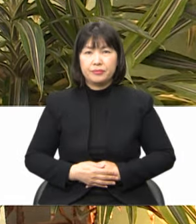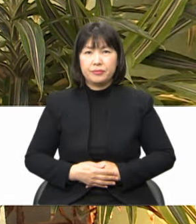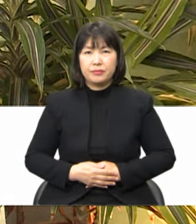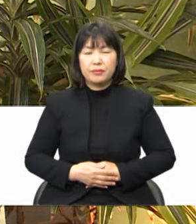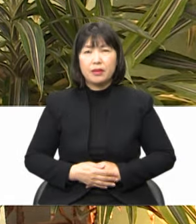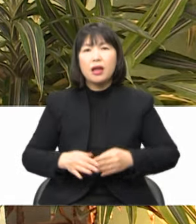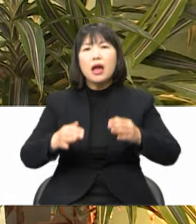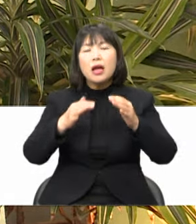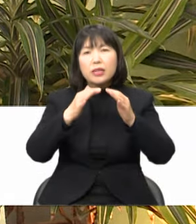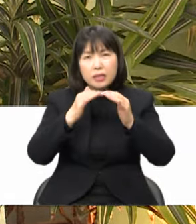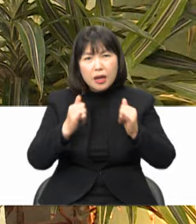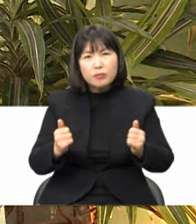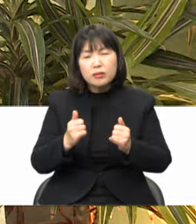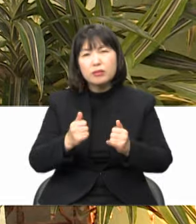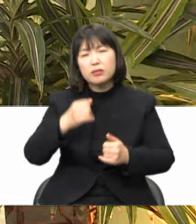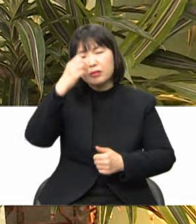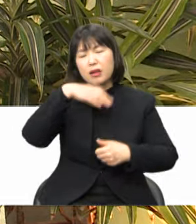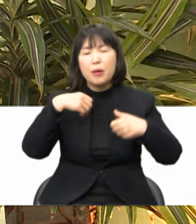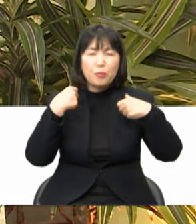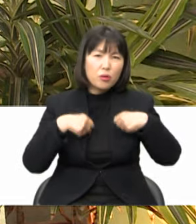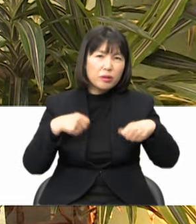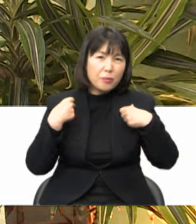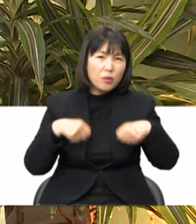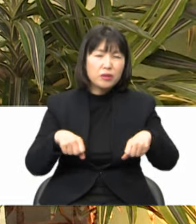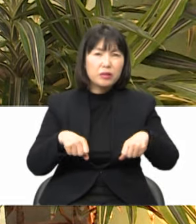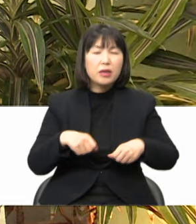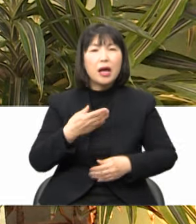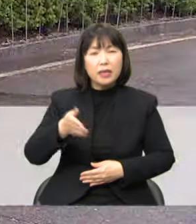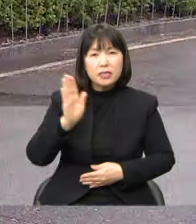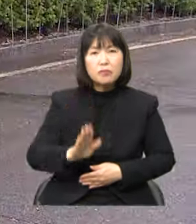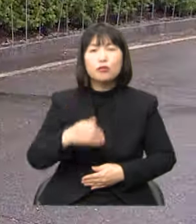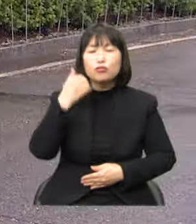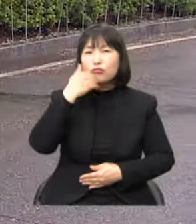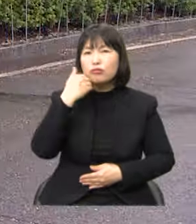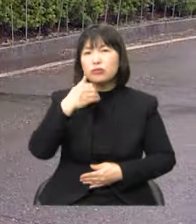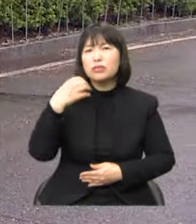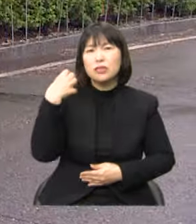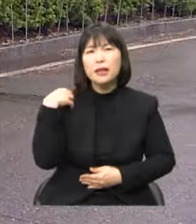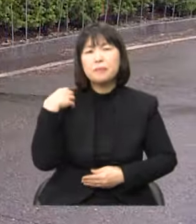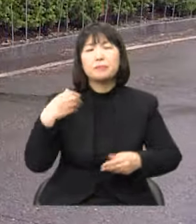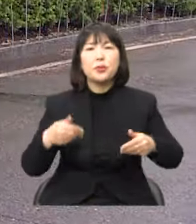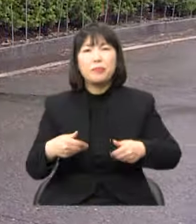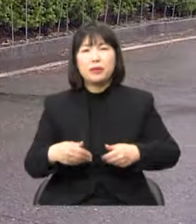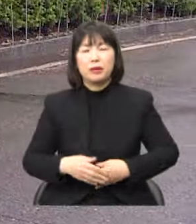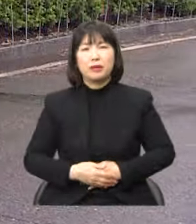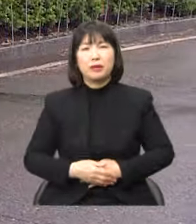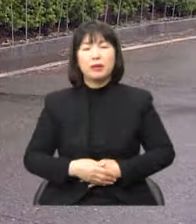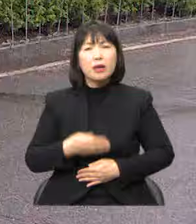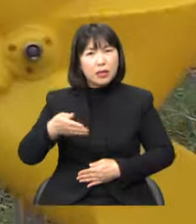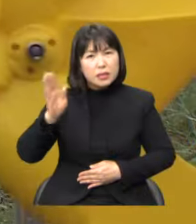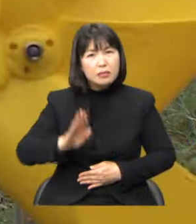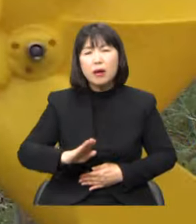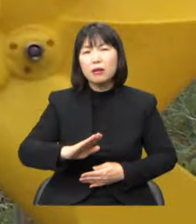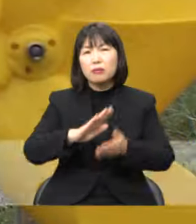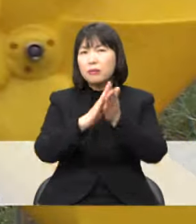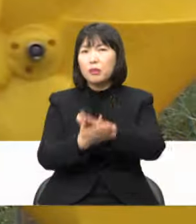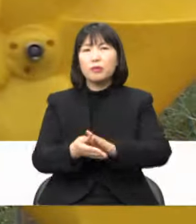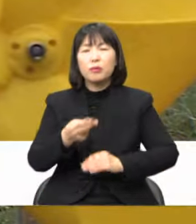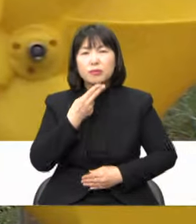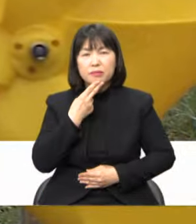사람들이 계속 빠지잖아요 누군가는 해야 될 일이더라고요 하지만 아직 달라진 건 없습니다